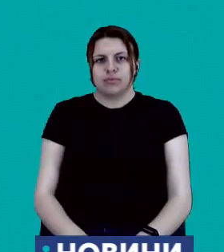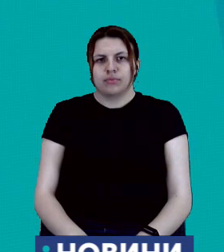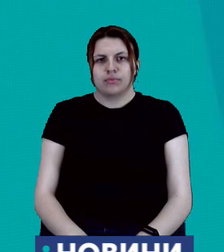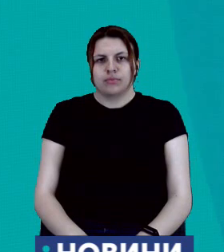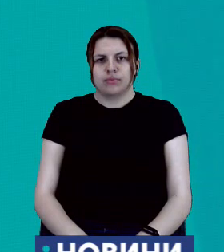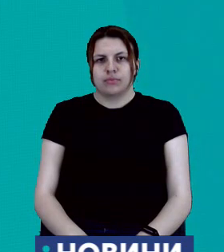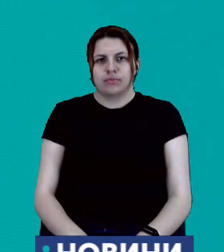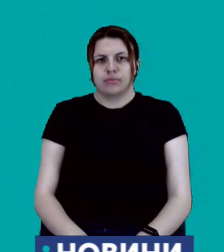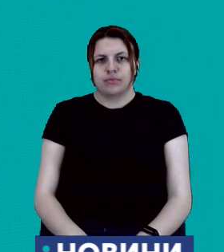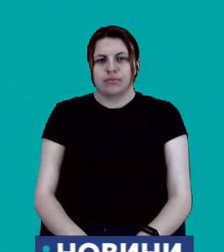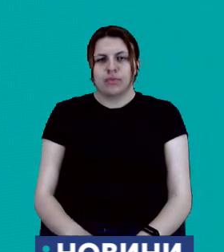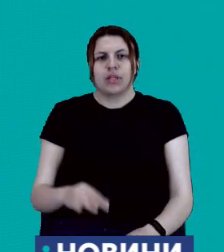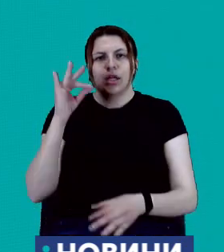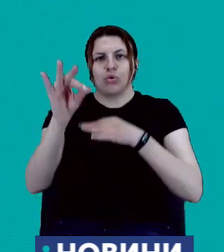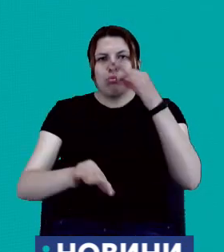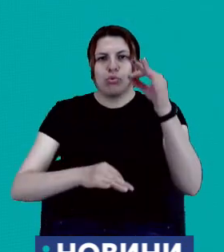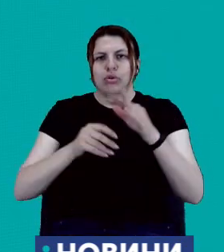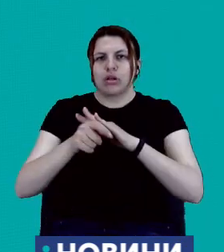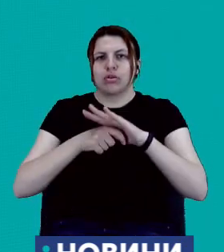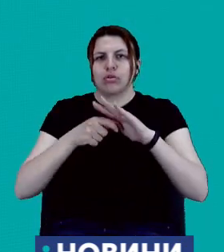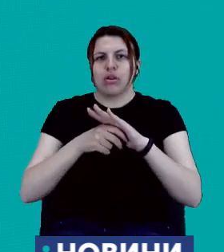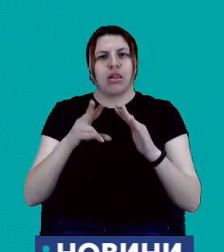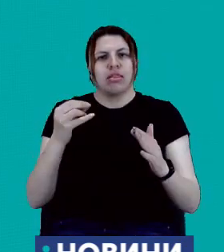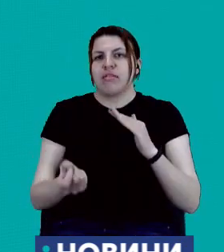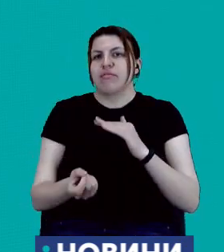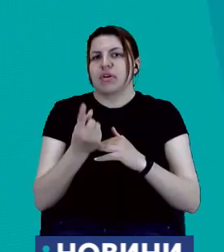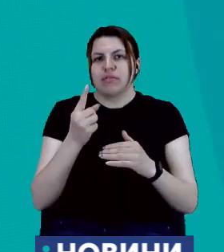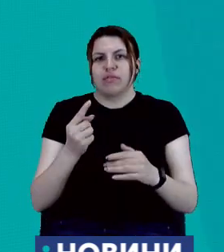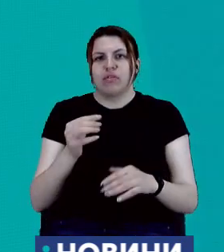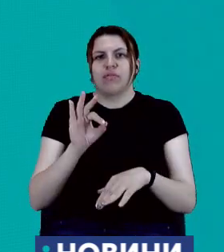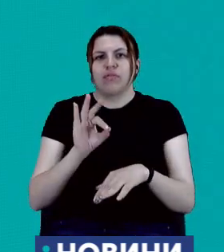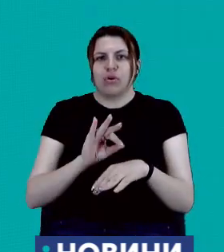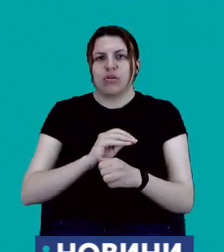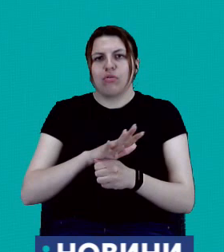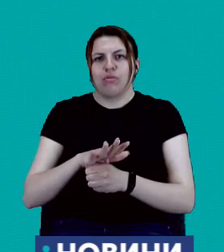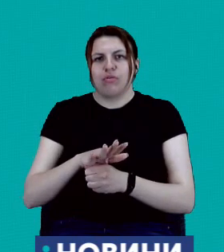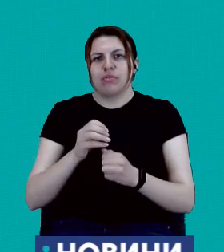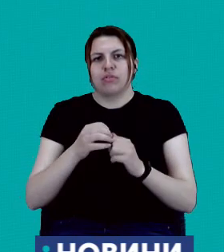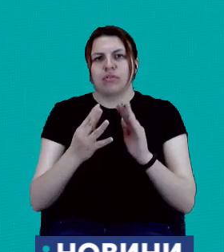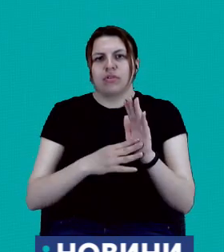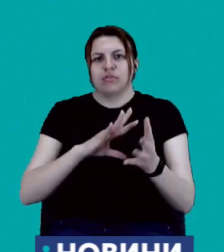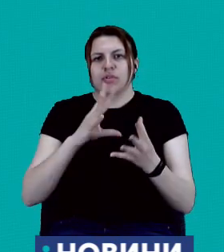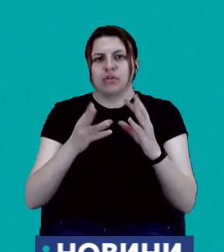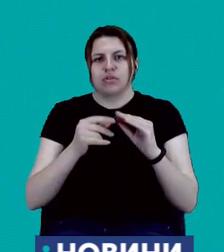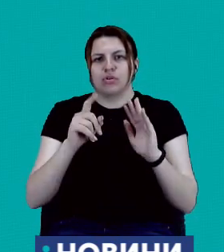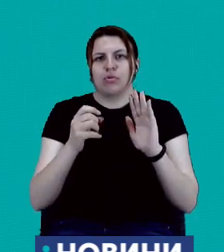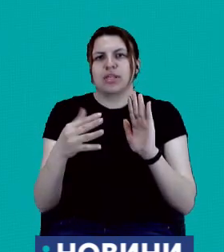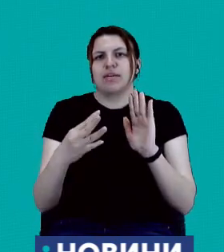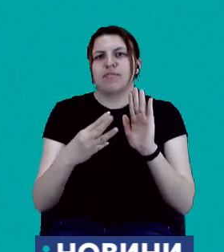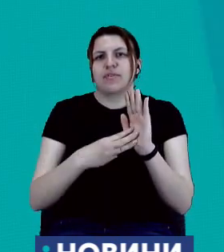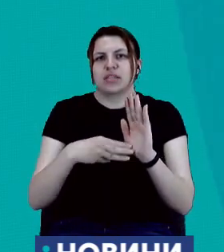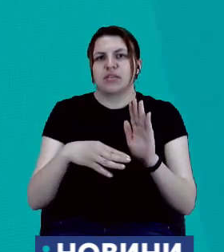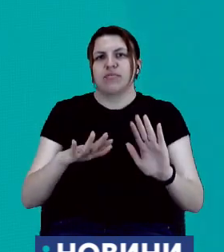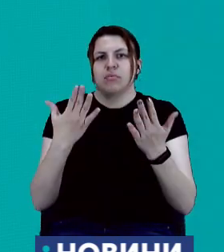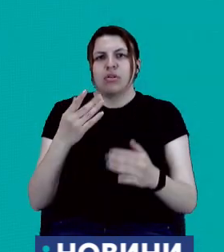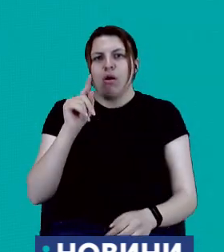За добу на Донеччині не виявили хворих на COVID-19. Всього в області 158 випадків. На Луганщині –